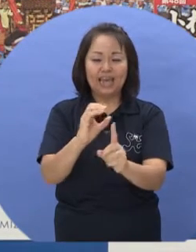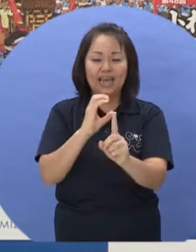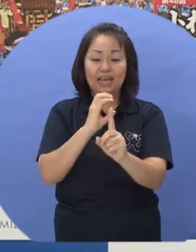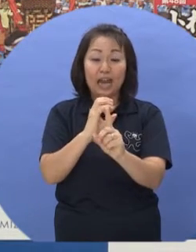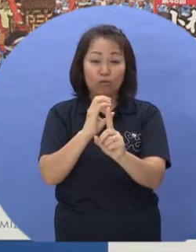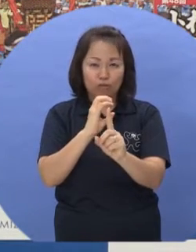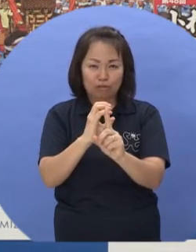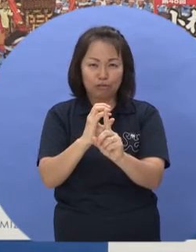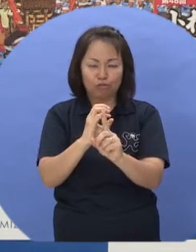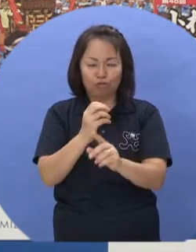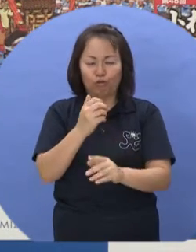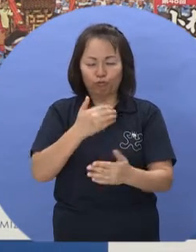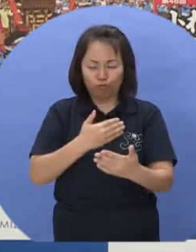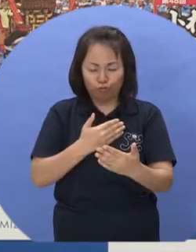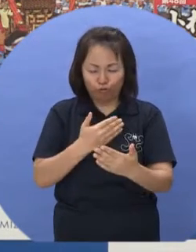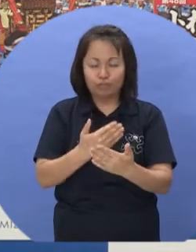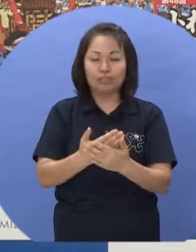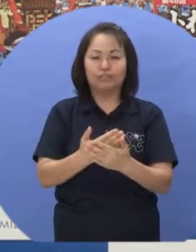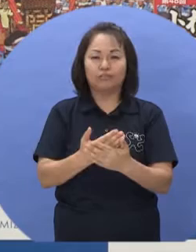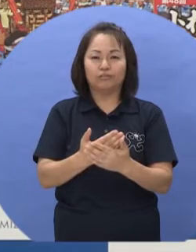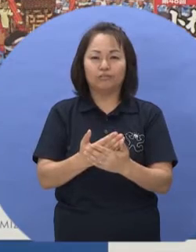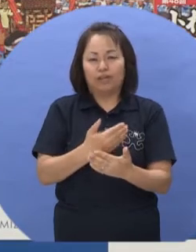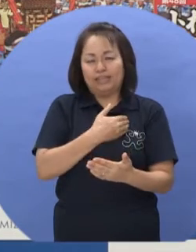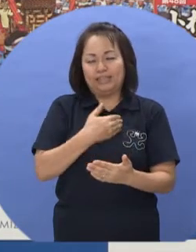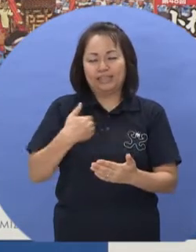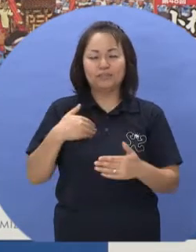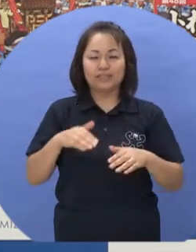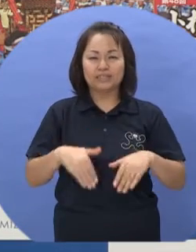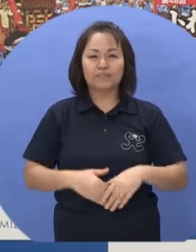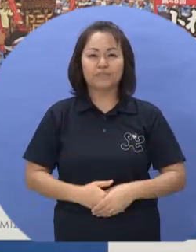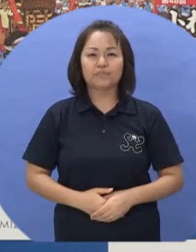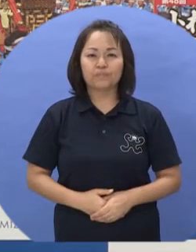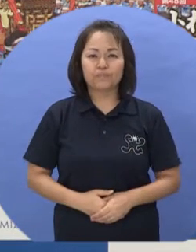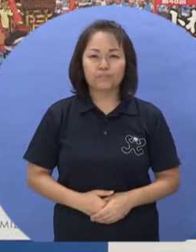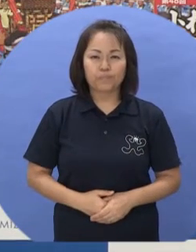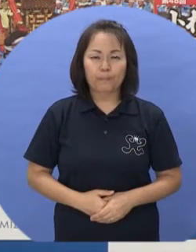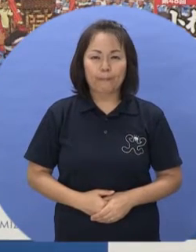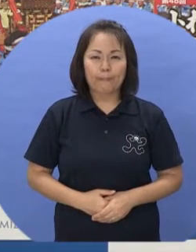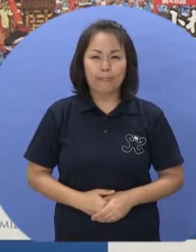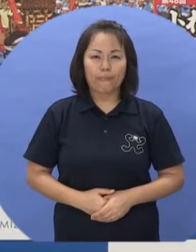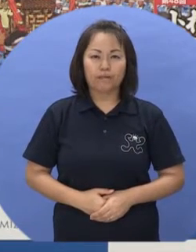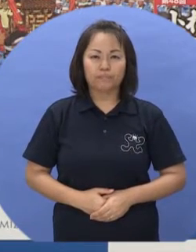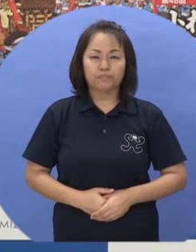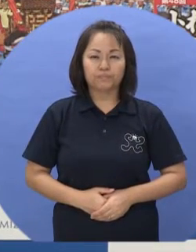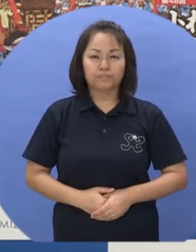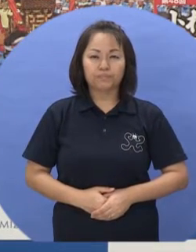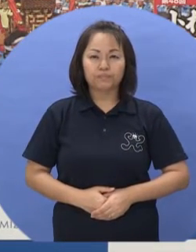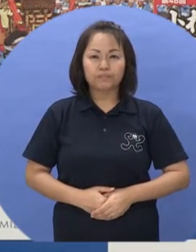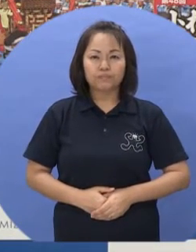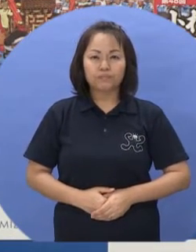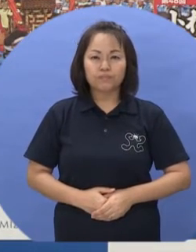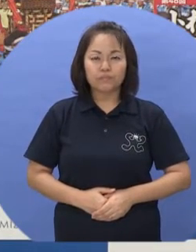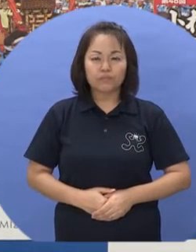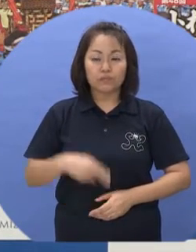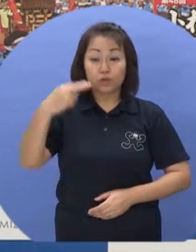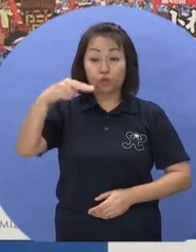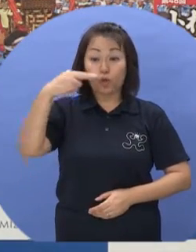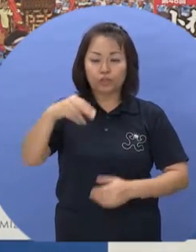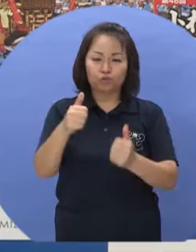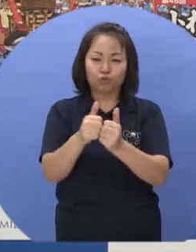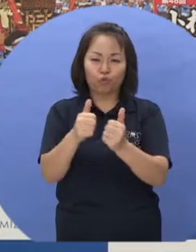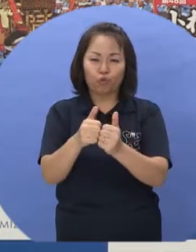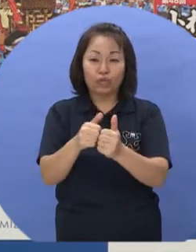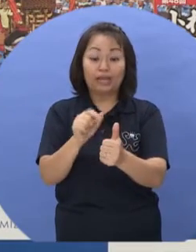を図ることができるようになったということでございます。なお、この教育アドバイザー、医療分野